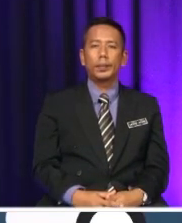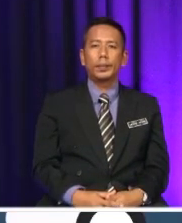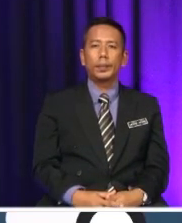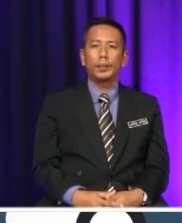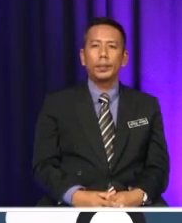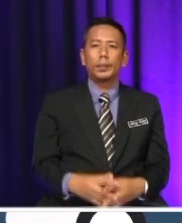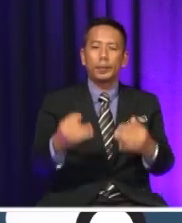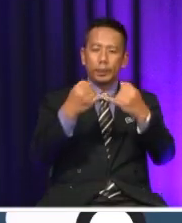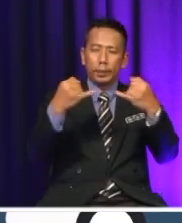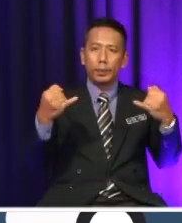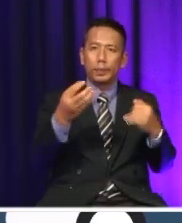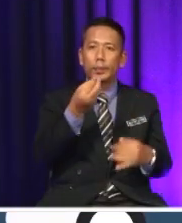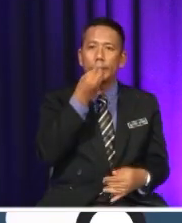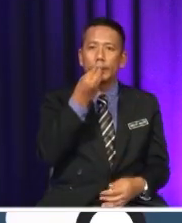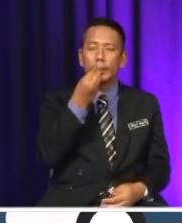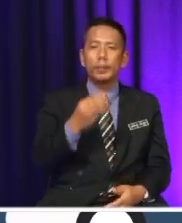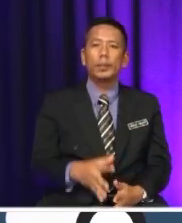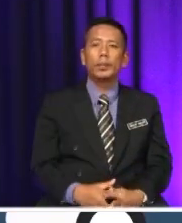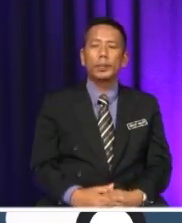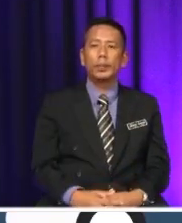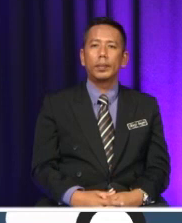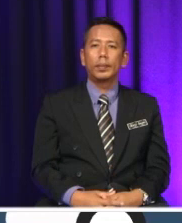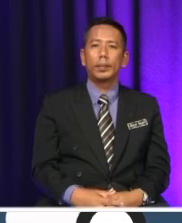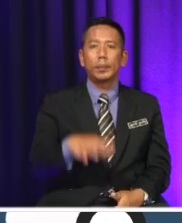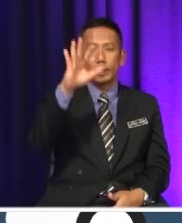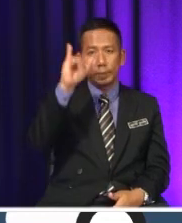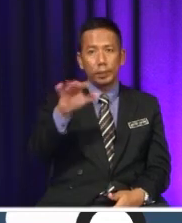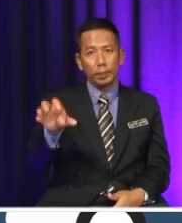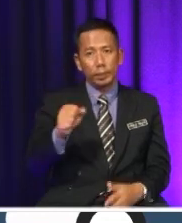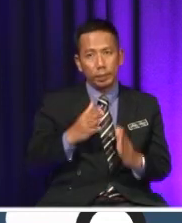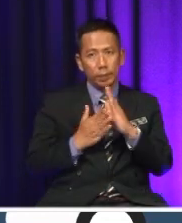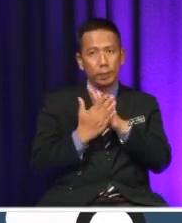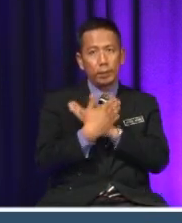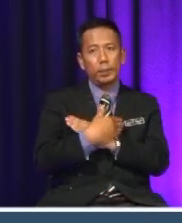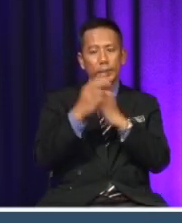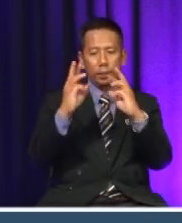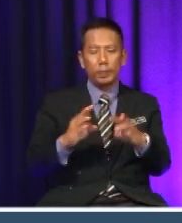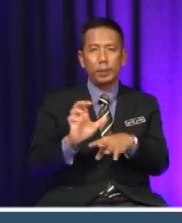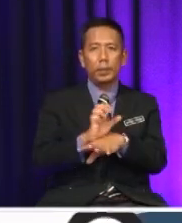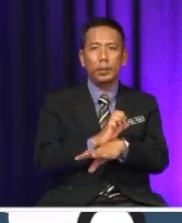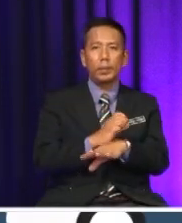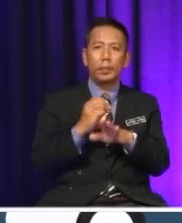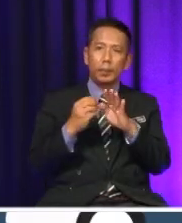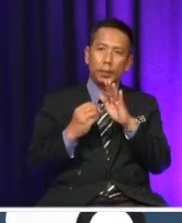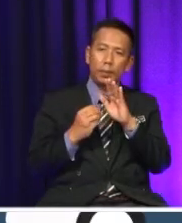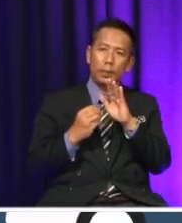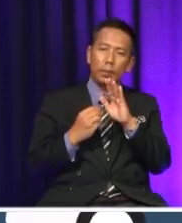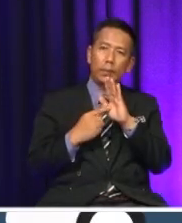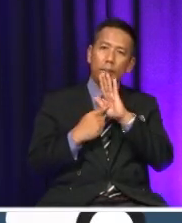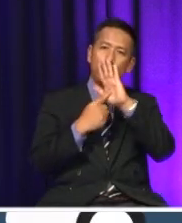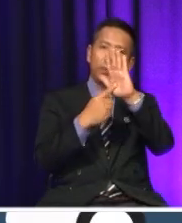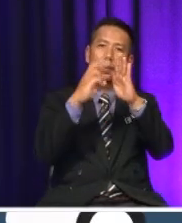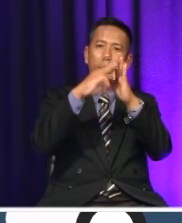jenis makanan yes oke jenis makanan yang diambil oleh warga emas ya dipaparkan jadwal mengenai